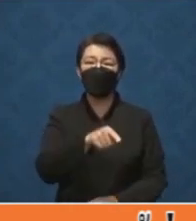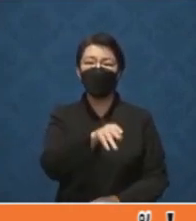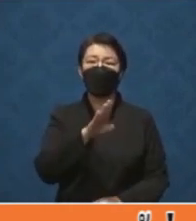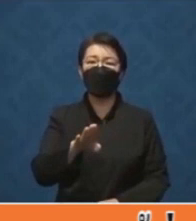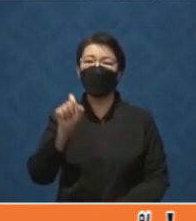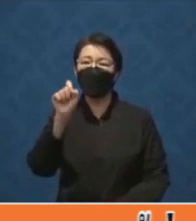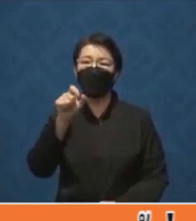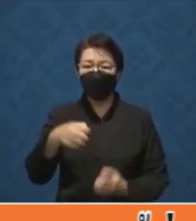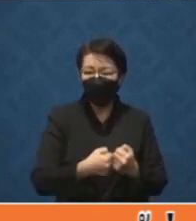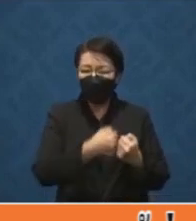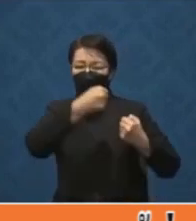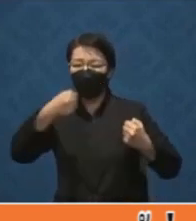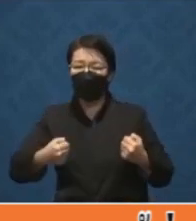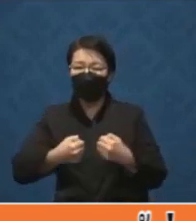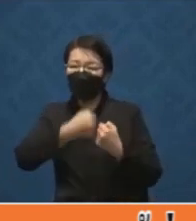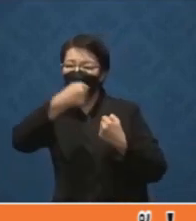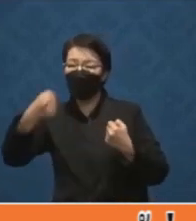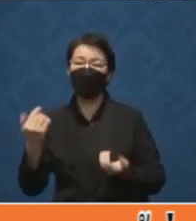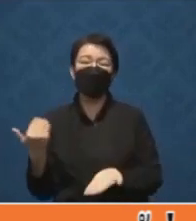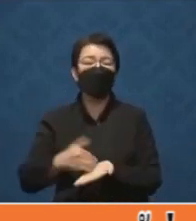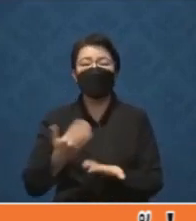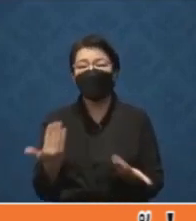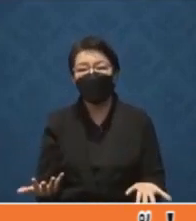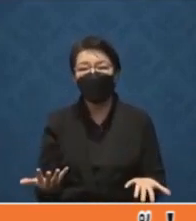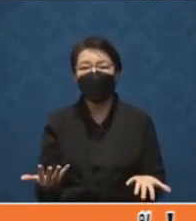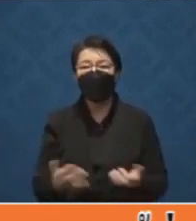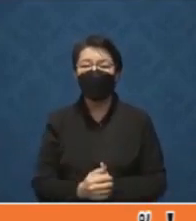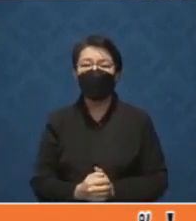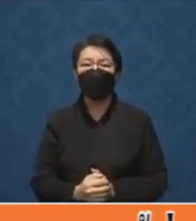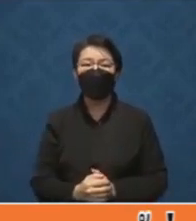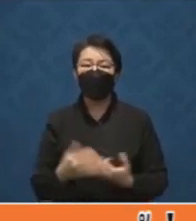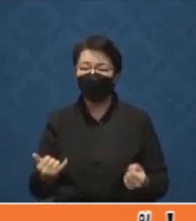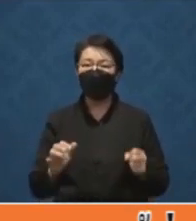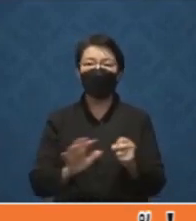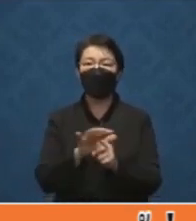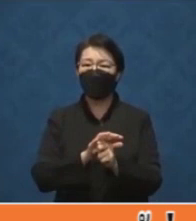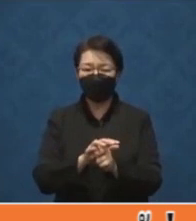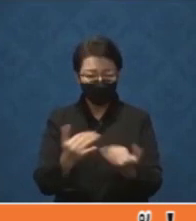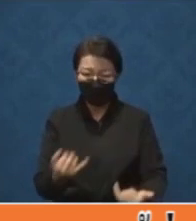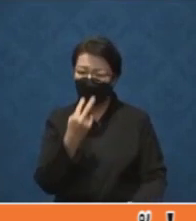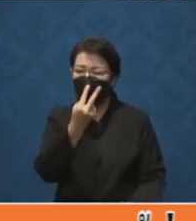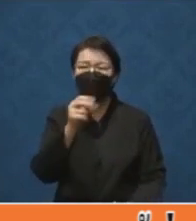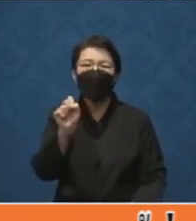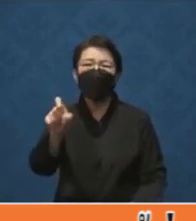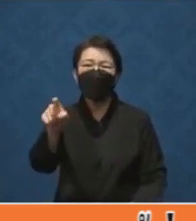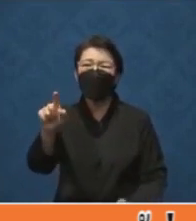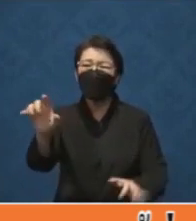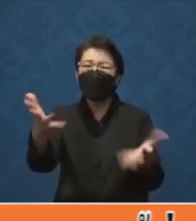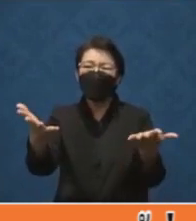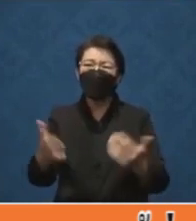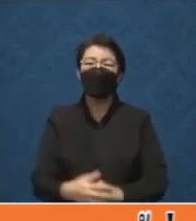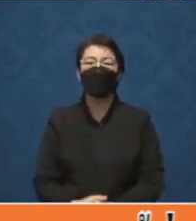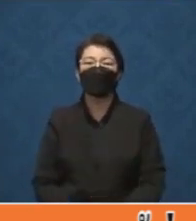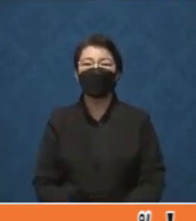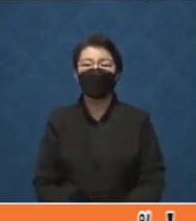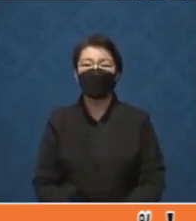อีกต่อไปทั้งที่สถานการณ์วันนี้ไม่เหลือความฉุกเฉินอะไรอีกต่อไปแล้วป ประก